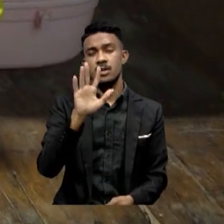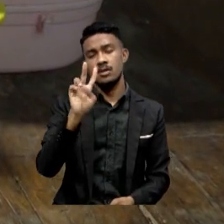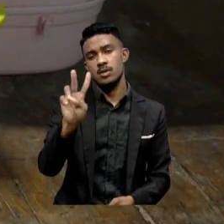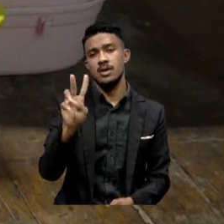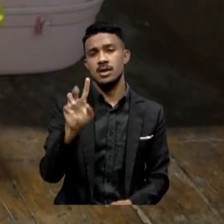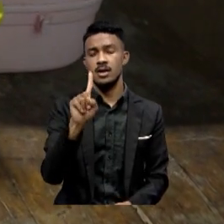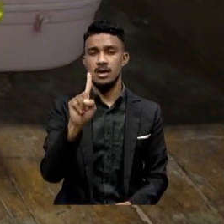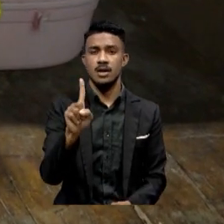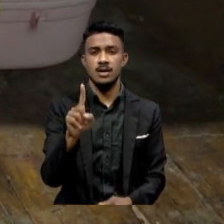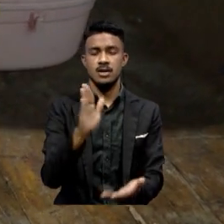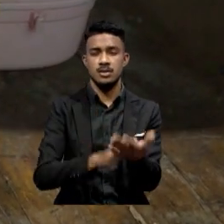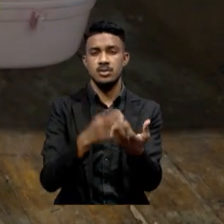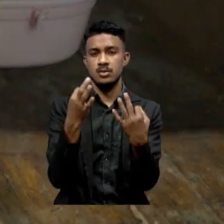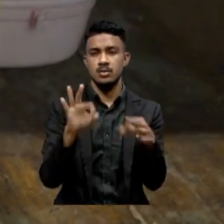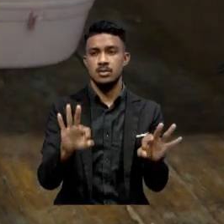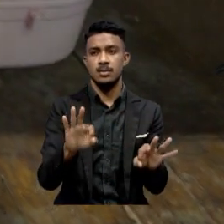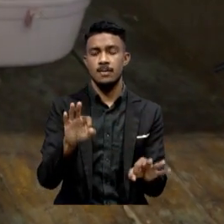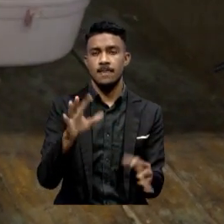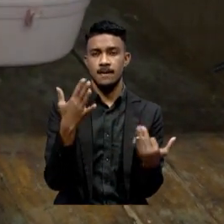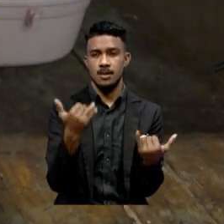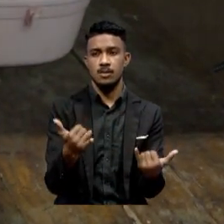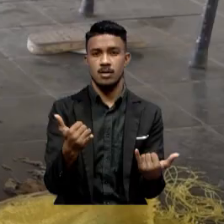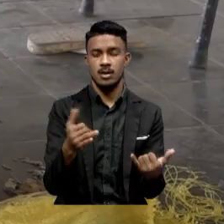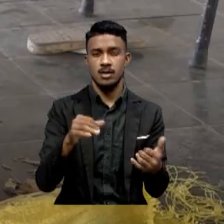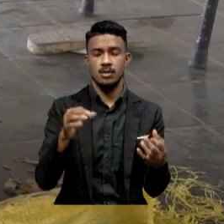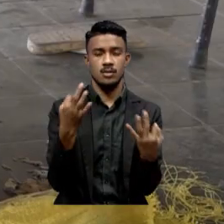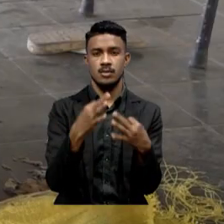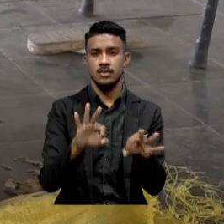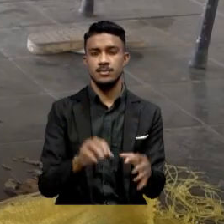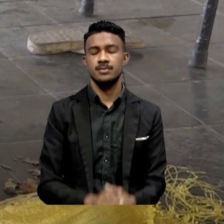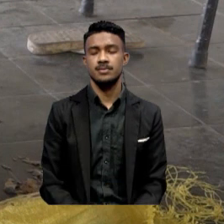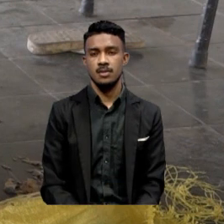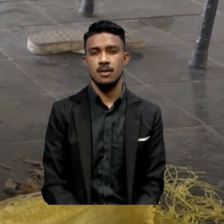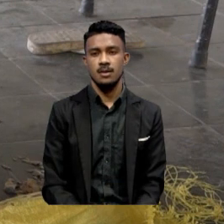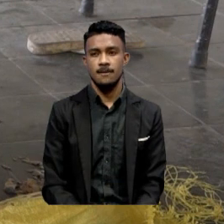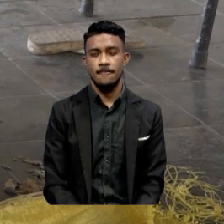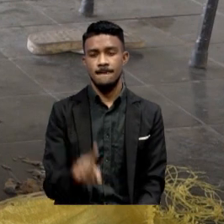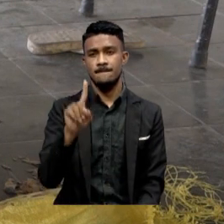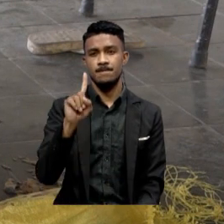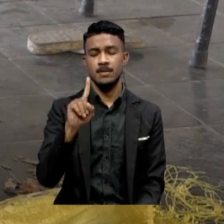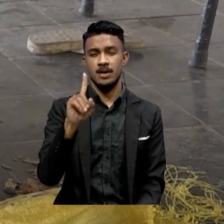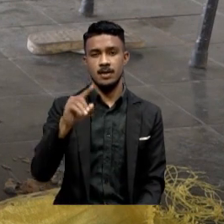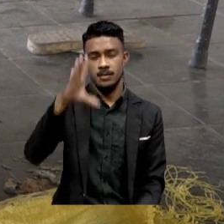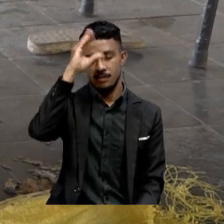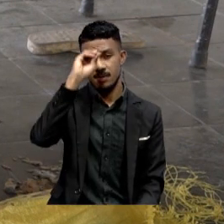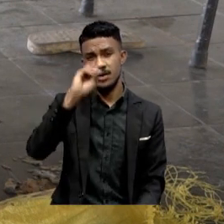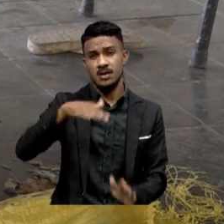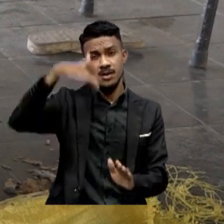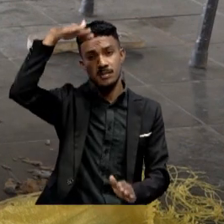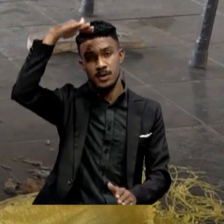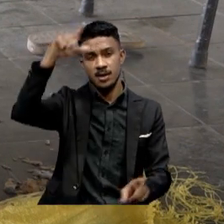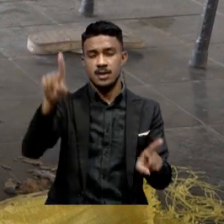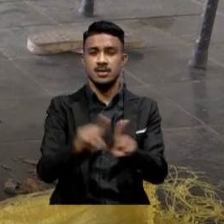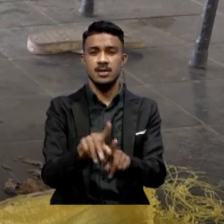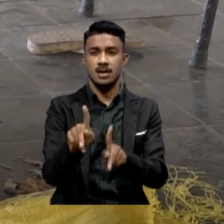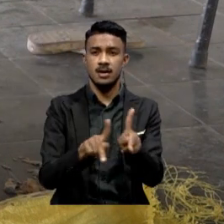foin hotu, ida mak foin akuara dadau macam hotu tan. Ah, ida mana bot ne ni ansa. Emma bolu